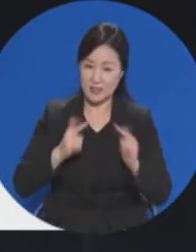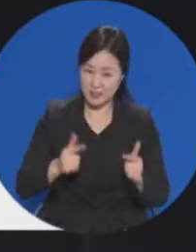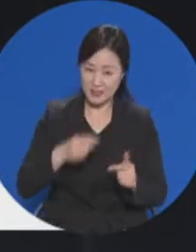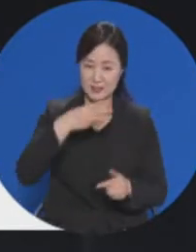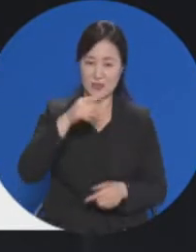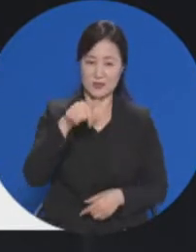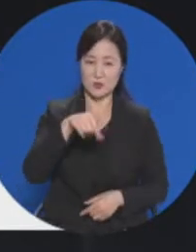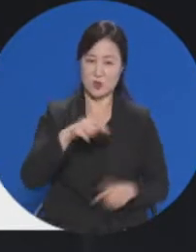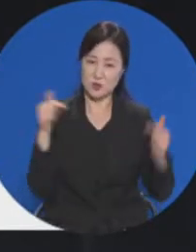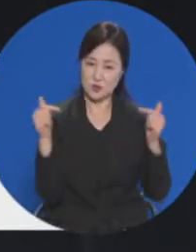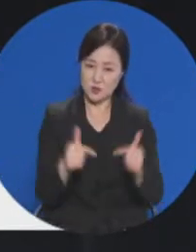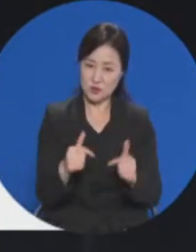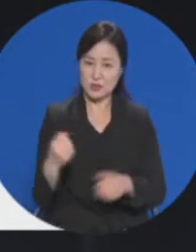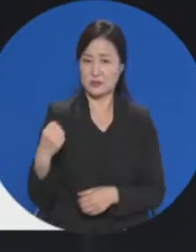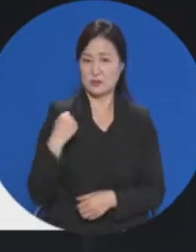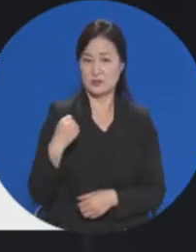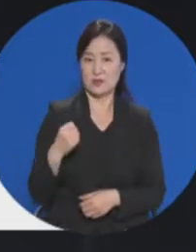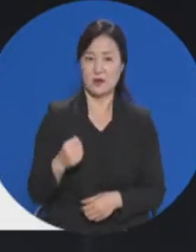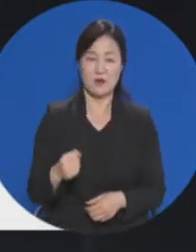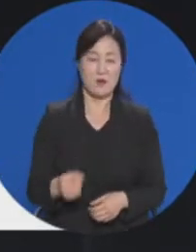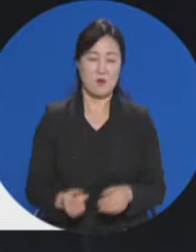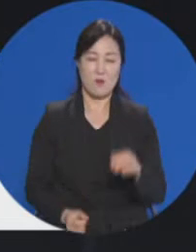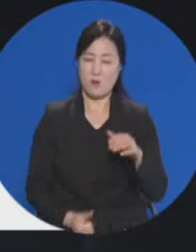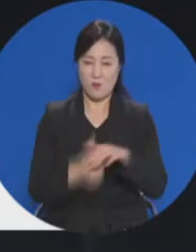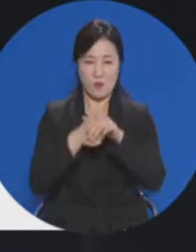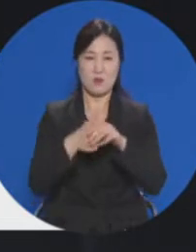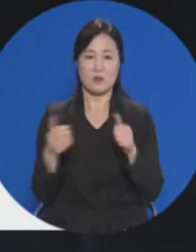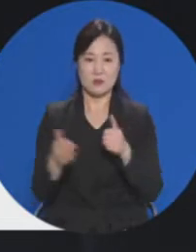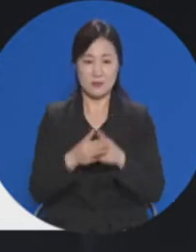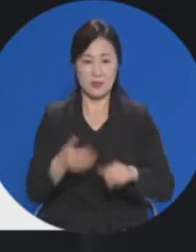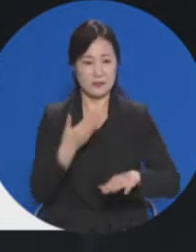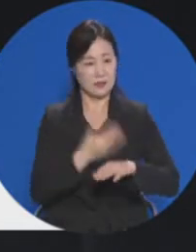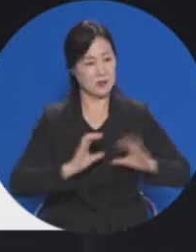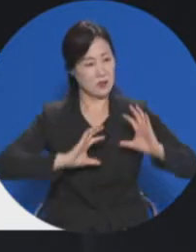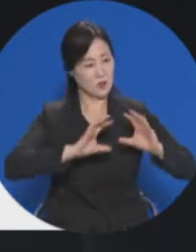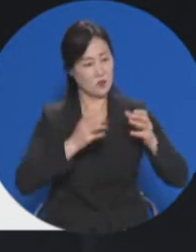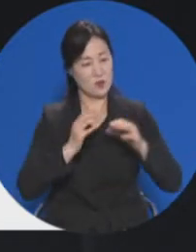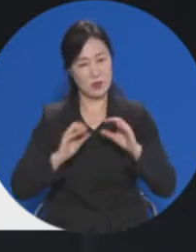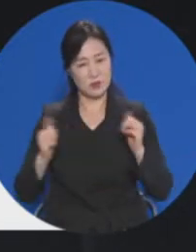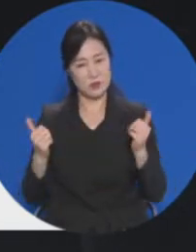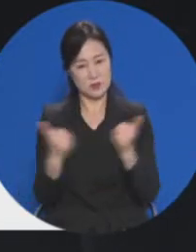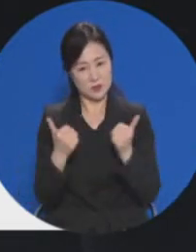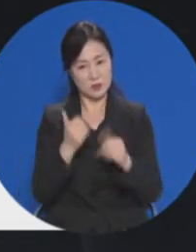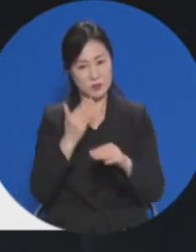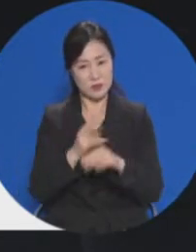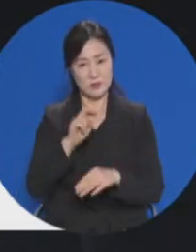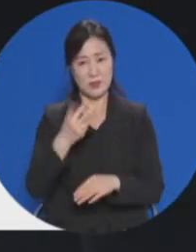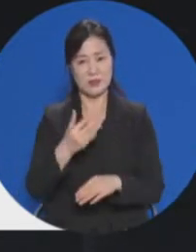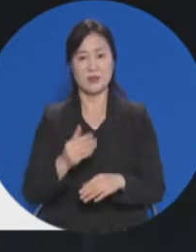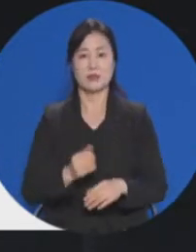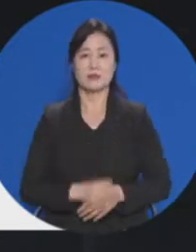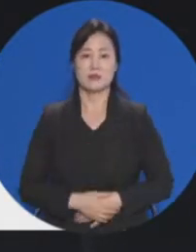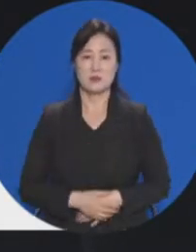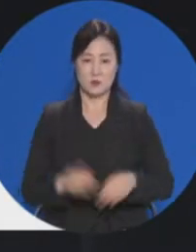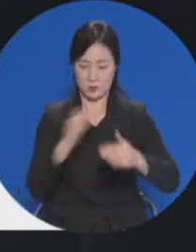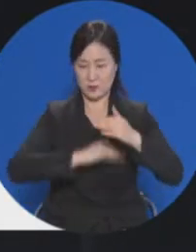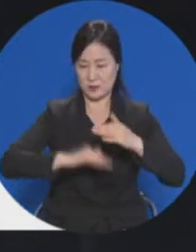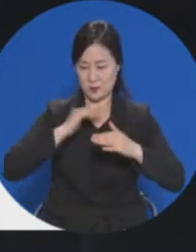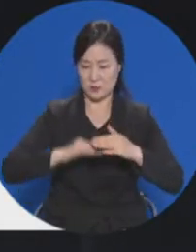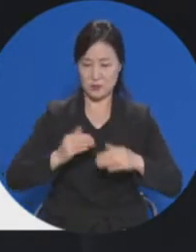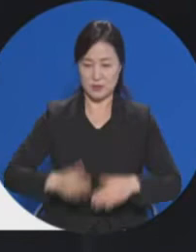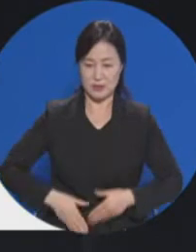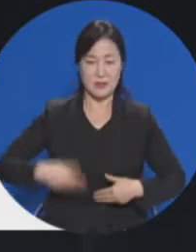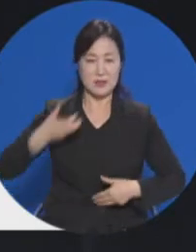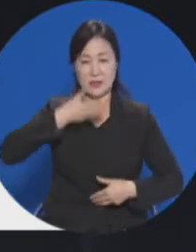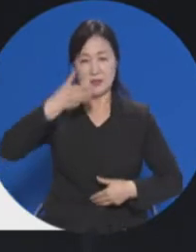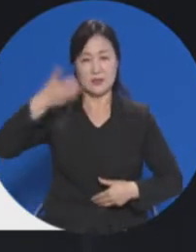저감 능력이 굉장히 이제 뛰어나기 때문에 당사국 국가 중에서 이제 28개 국가가 이걸 이제 공식적으로 그 온실가스